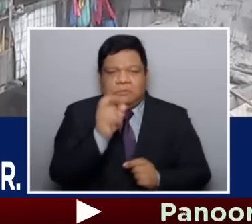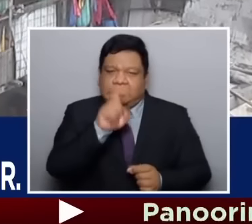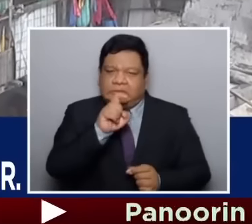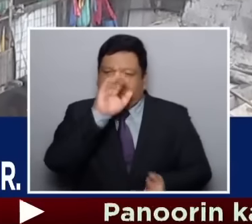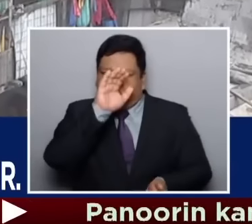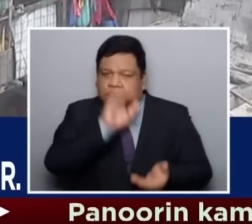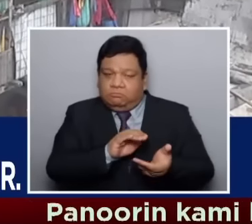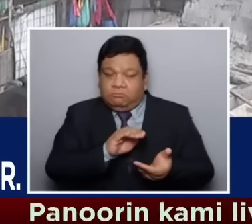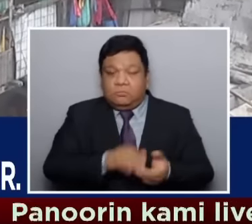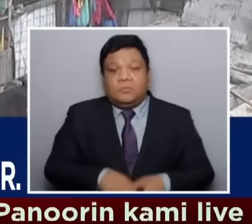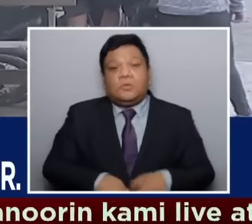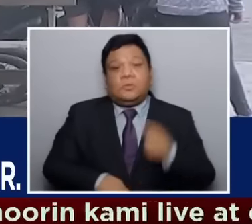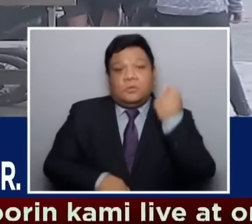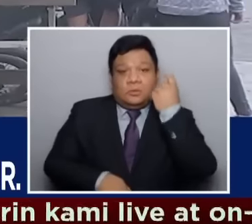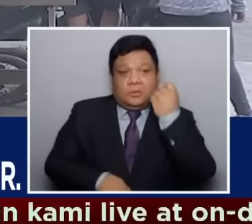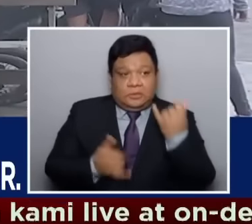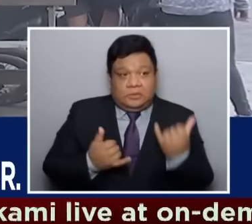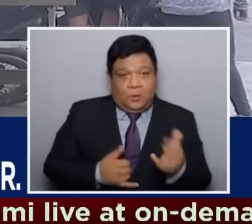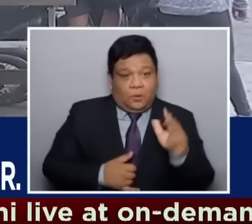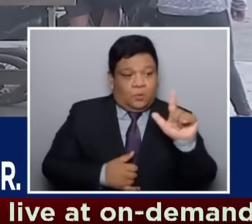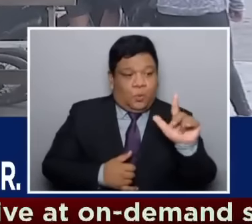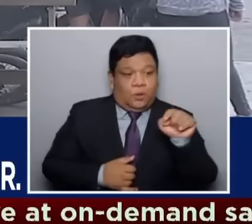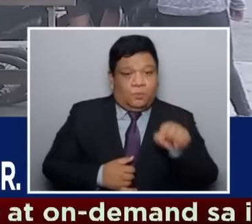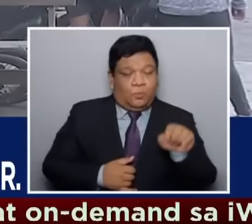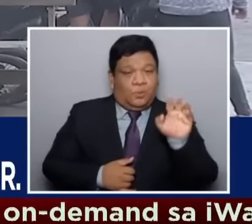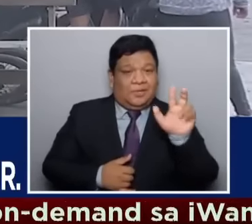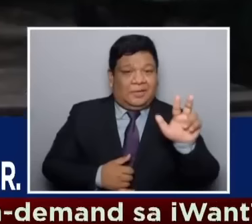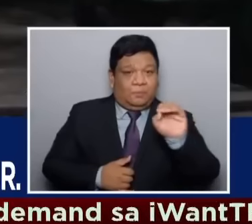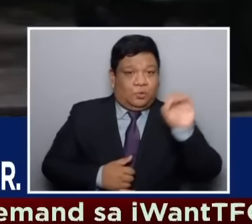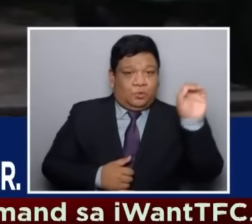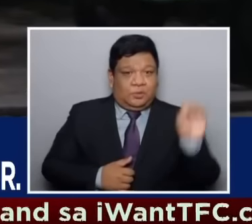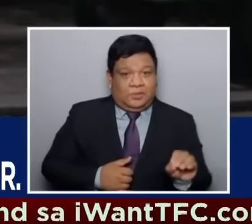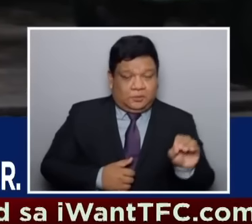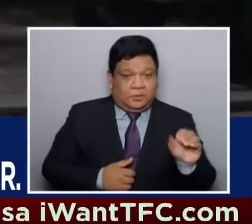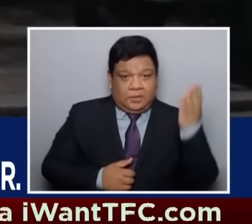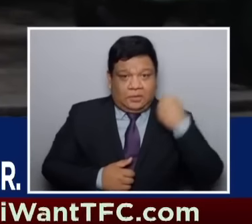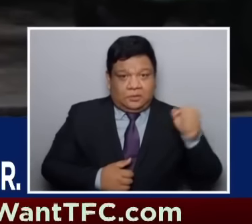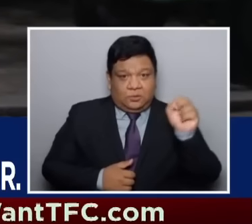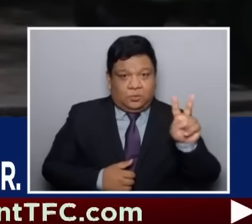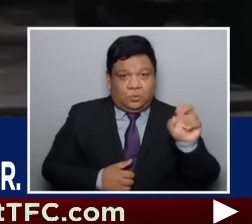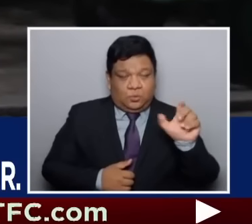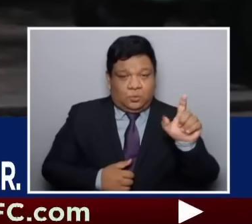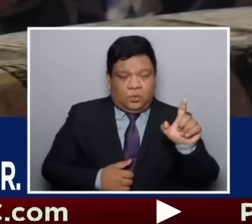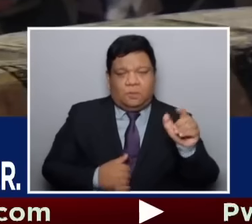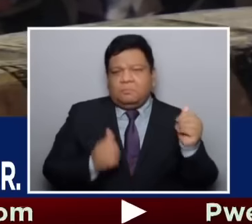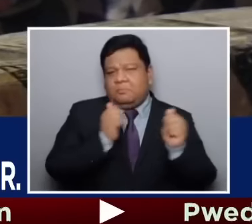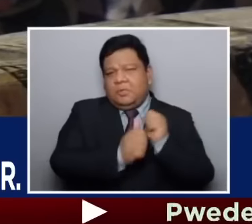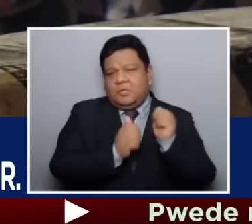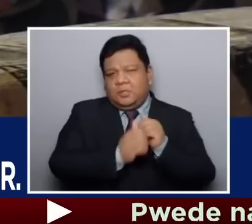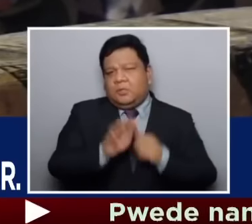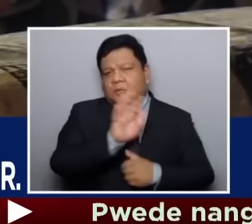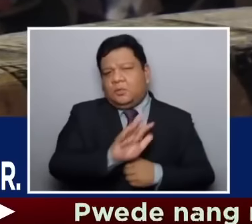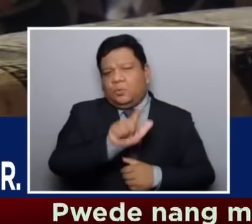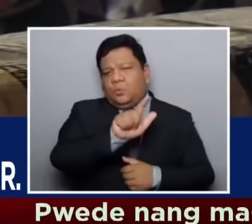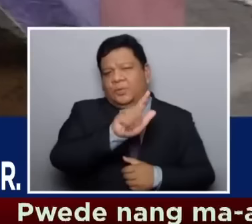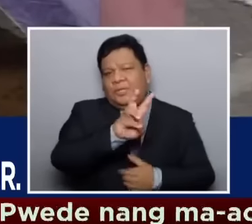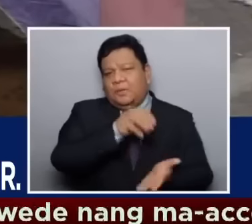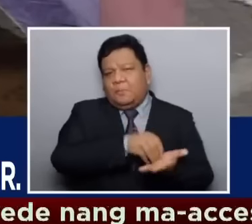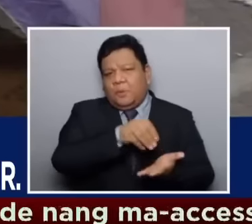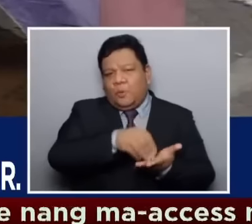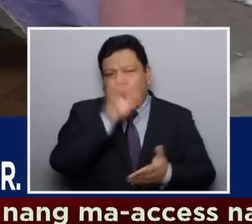sa 23.7% sa unang anim na buwan noong 2021 o katumbas ng mahigit sa 26 na milyong